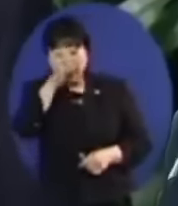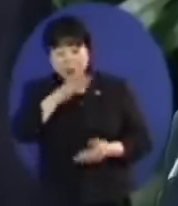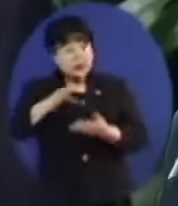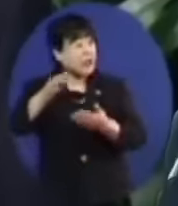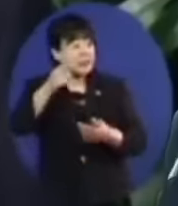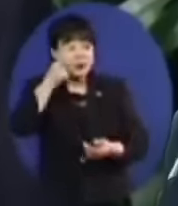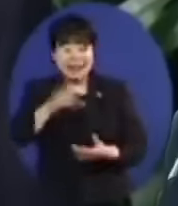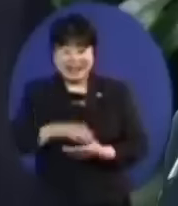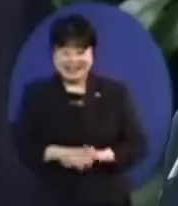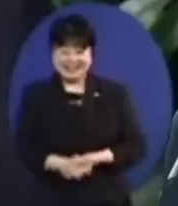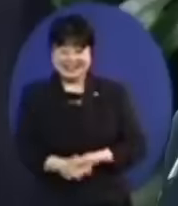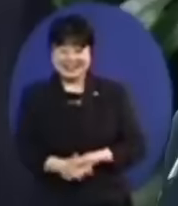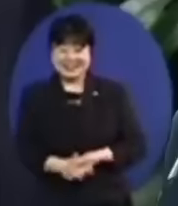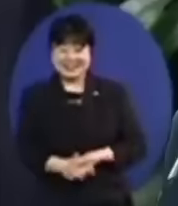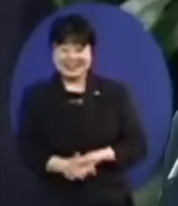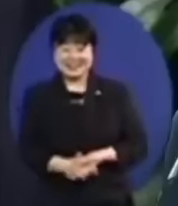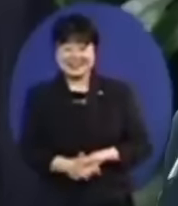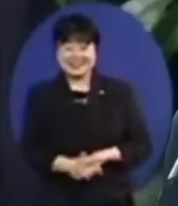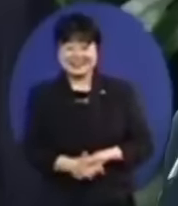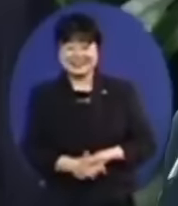써요.